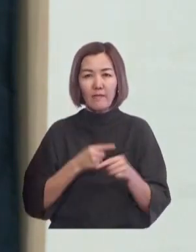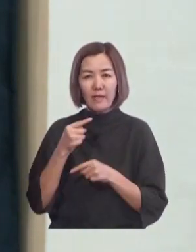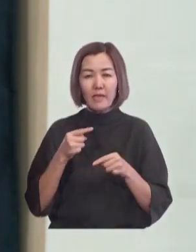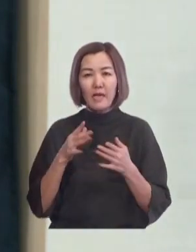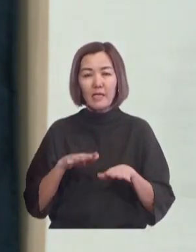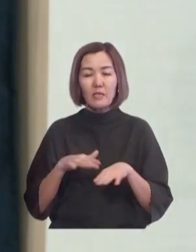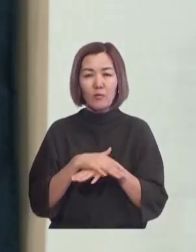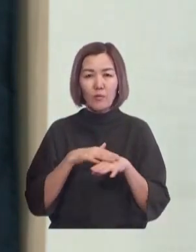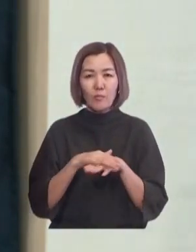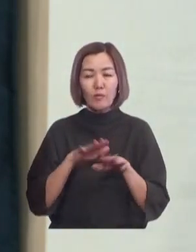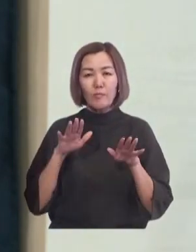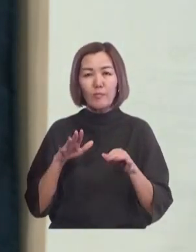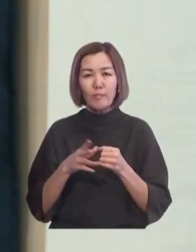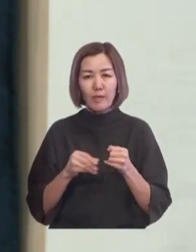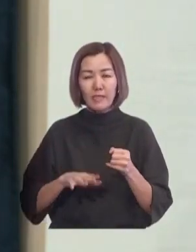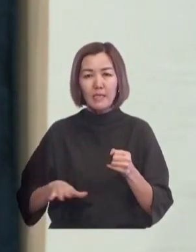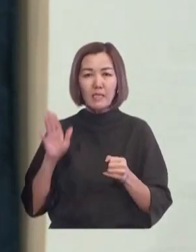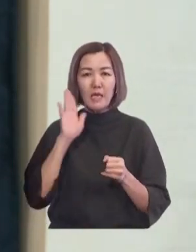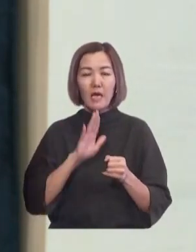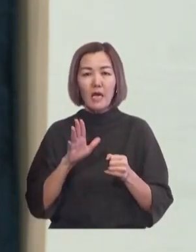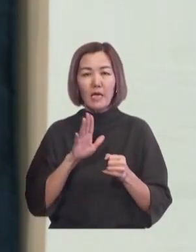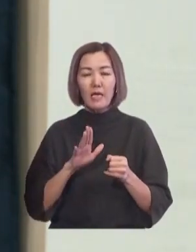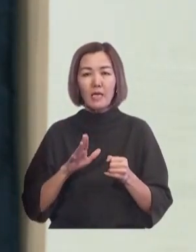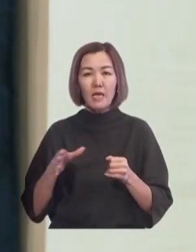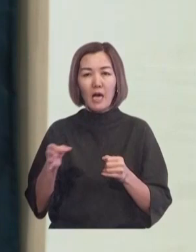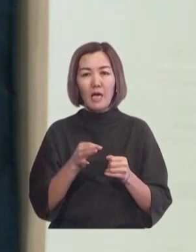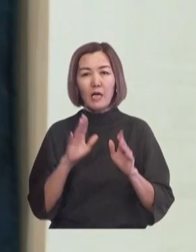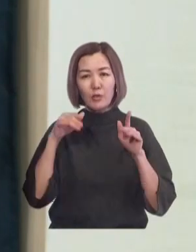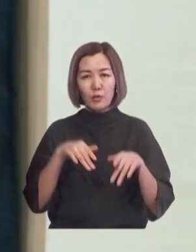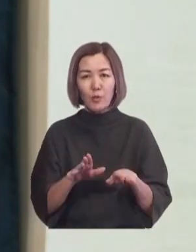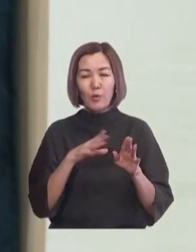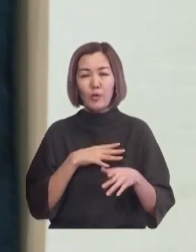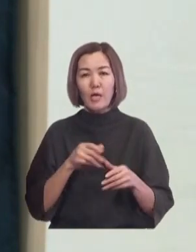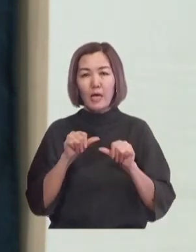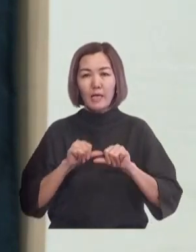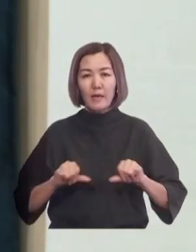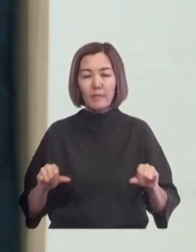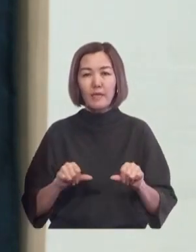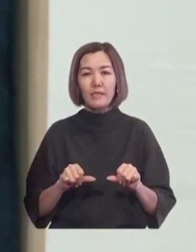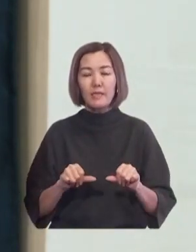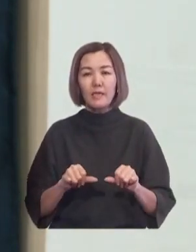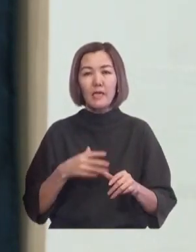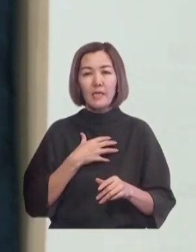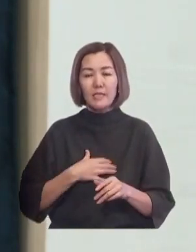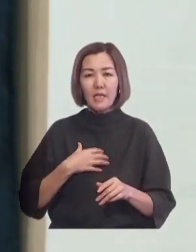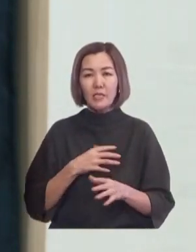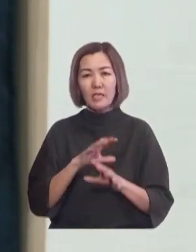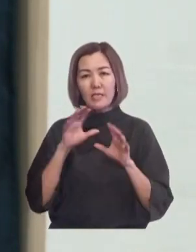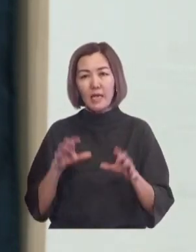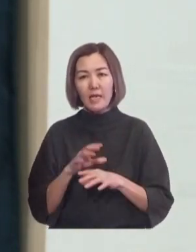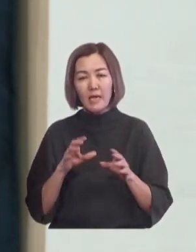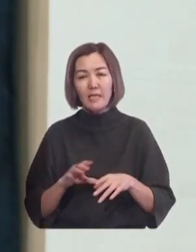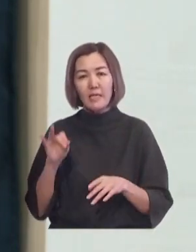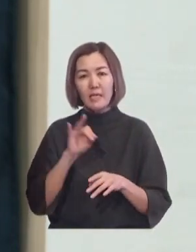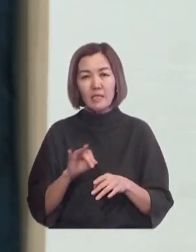населенных пунктов, местностей, рек, озер и так далее. Поэтому работа ономастической комиссии имеет фундаментальное значение в сохранении своих